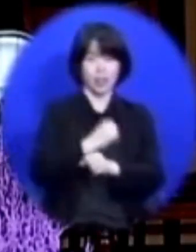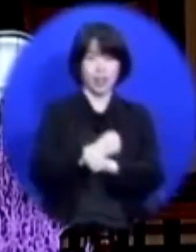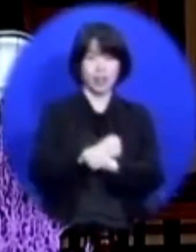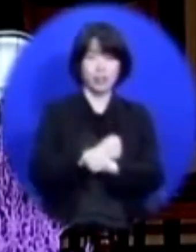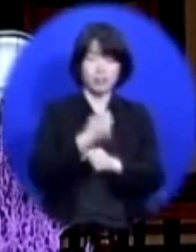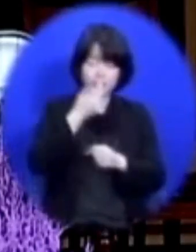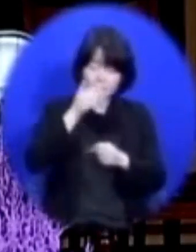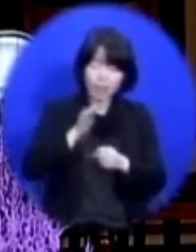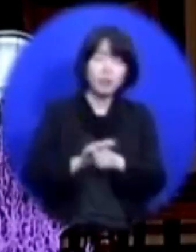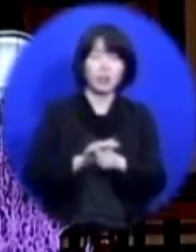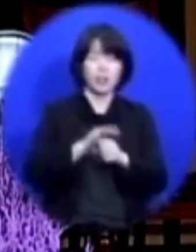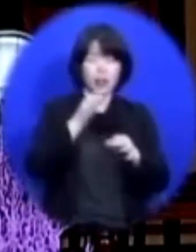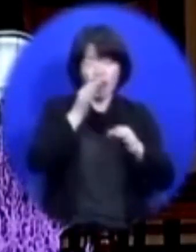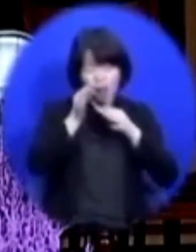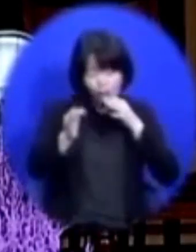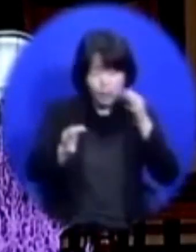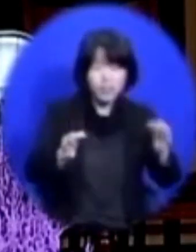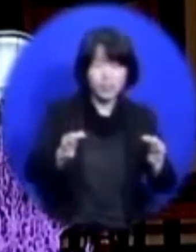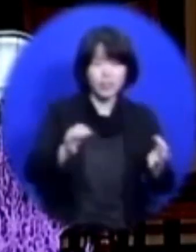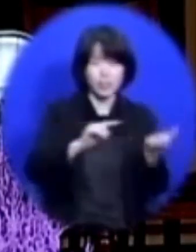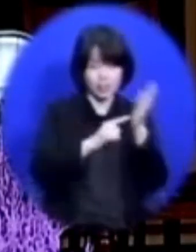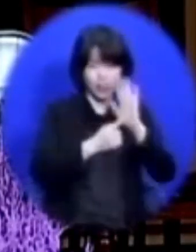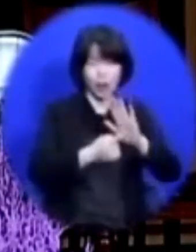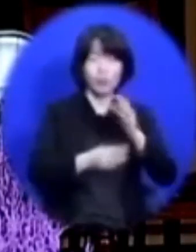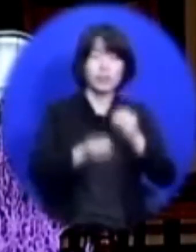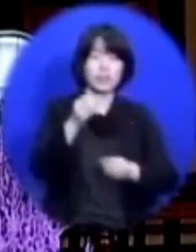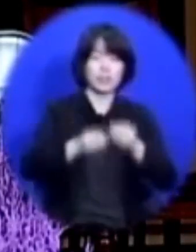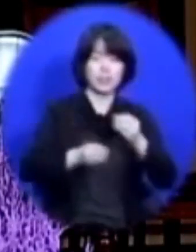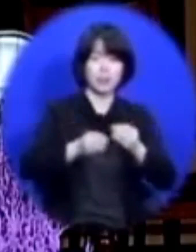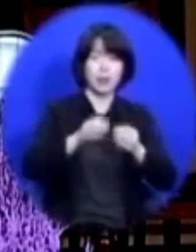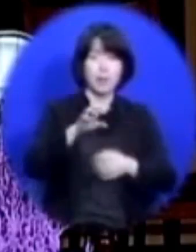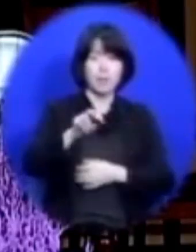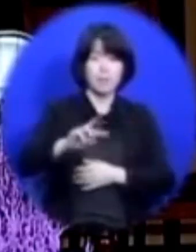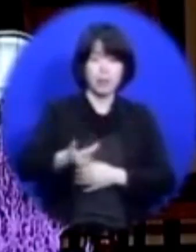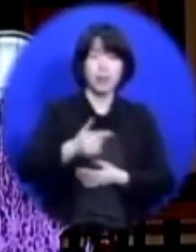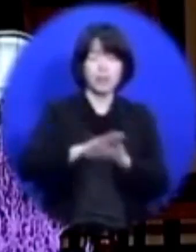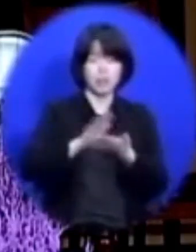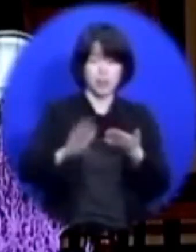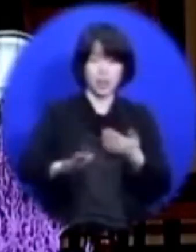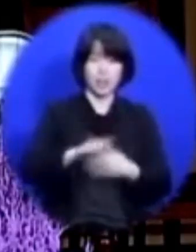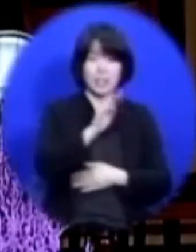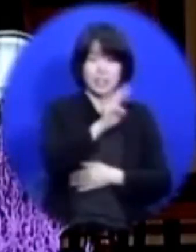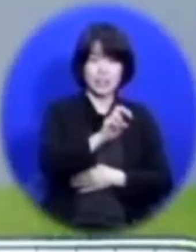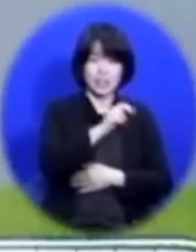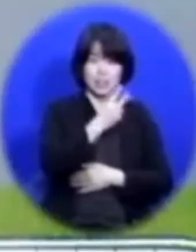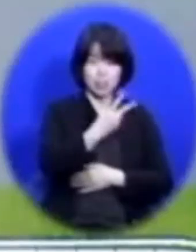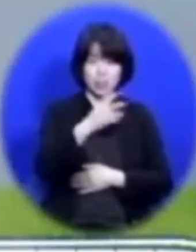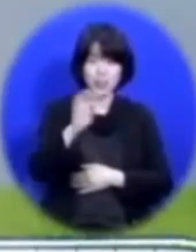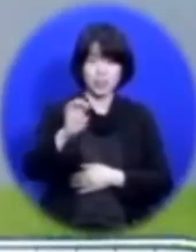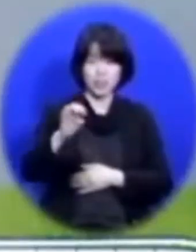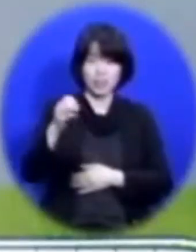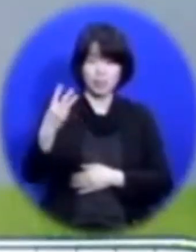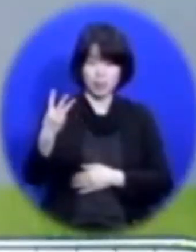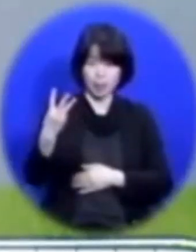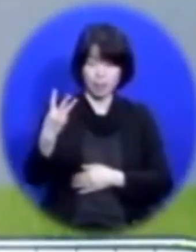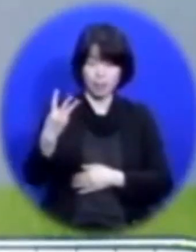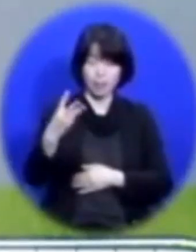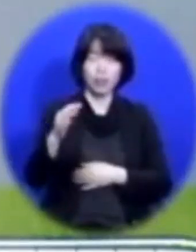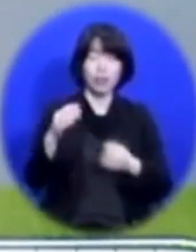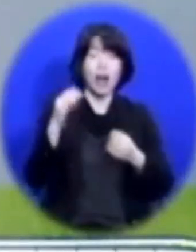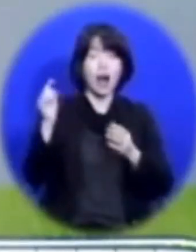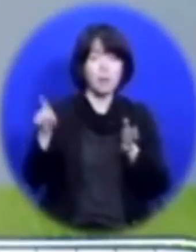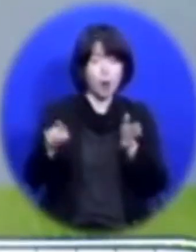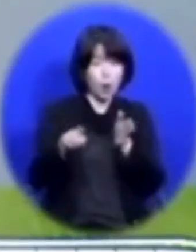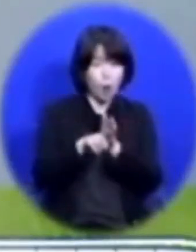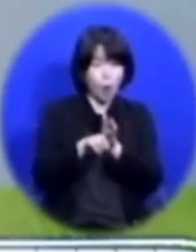하나님,어찌하여나를버리셨나이까?"라는가슴아픈탄식을불러일으키는시편입니다.대부분의 학자들,특히구약